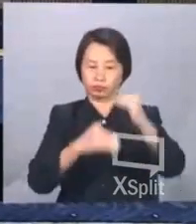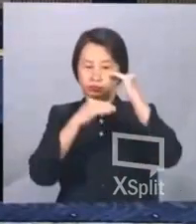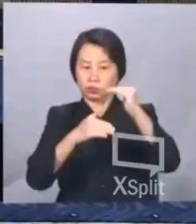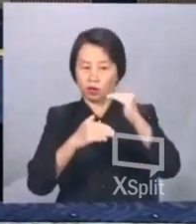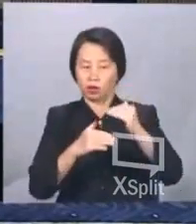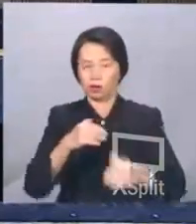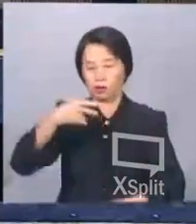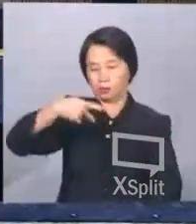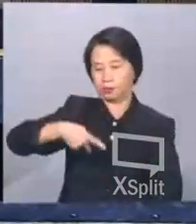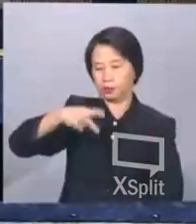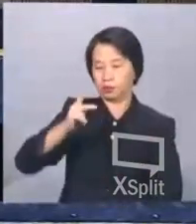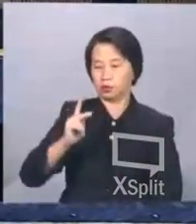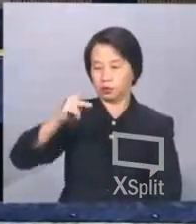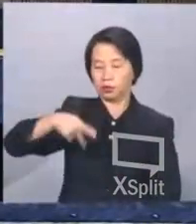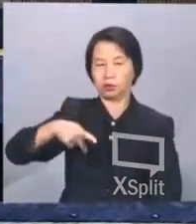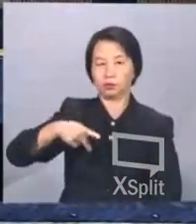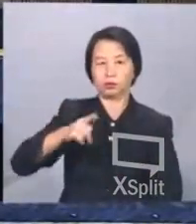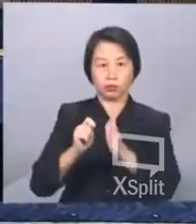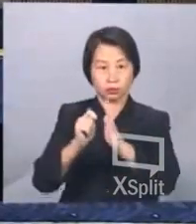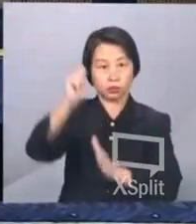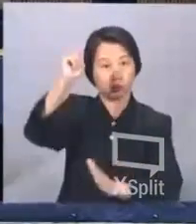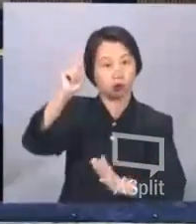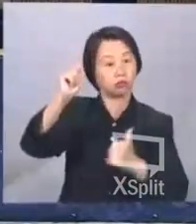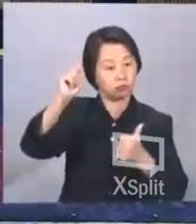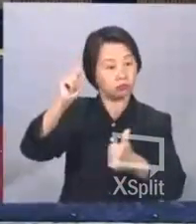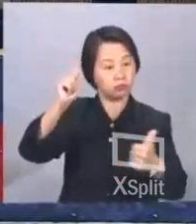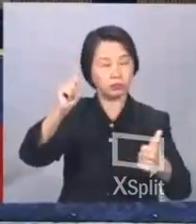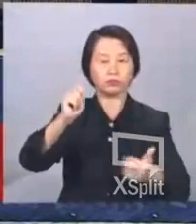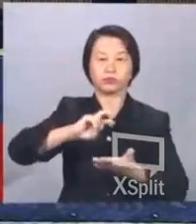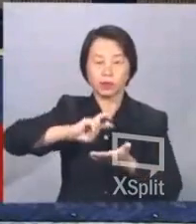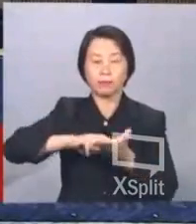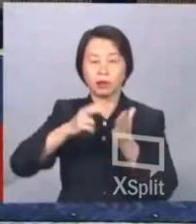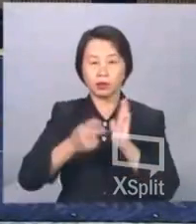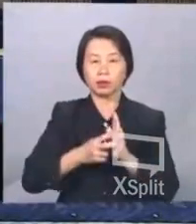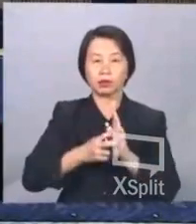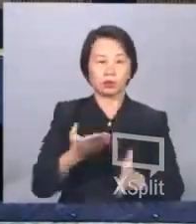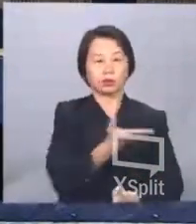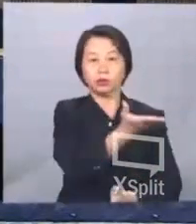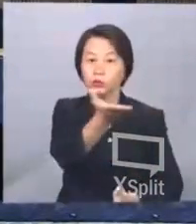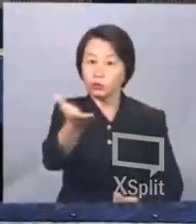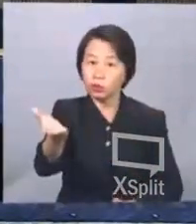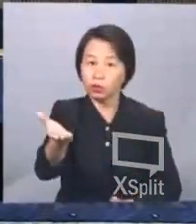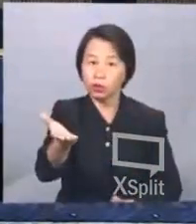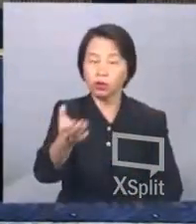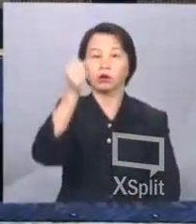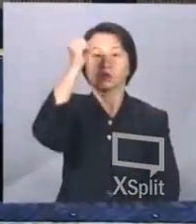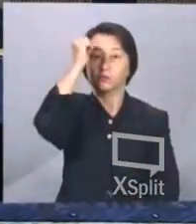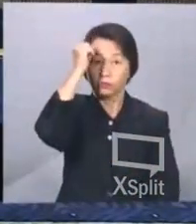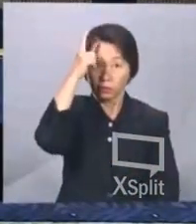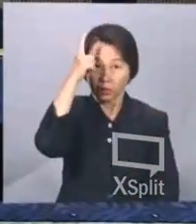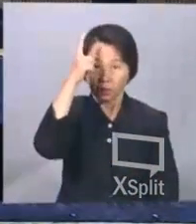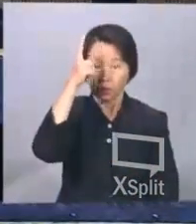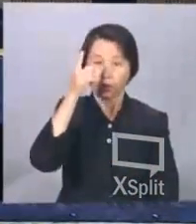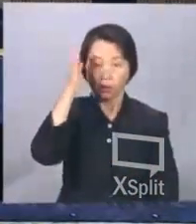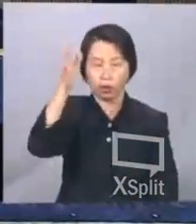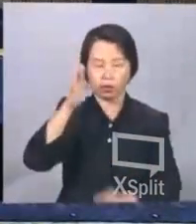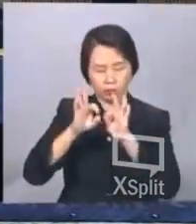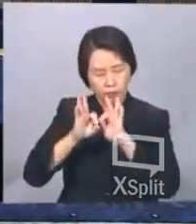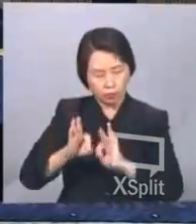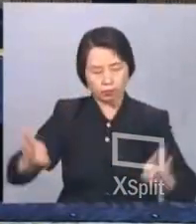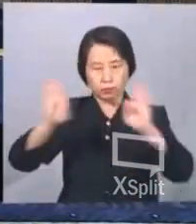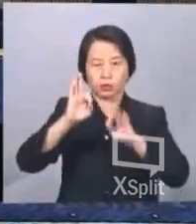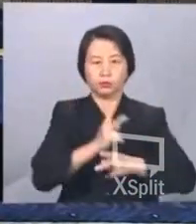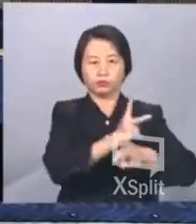pematuhan PCP di wilayah kita adalah tinggi dan ini menunjukkan saudara-saudari SMU faham akan kepentingan